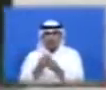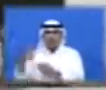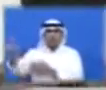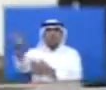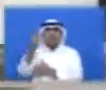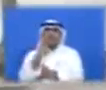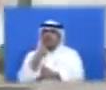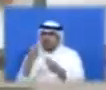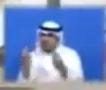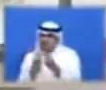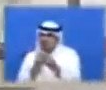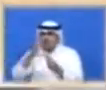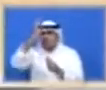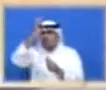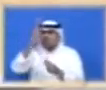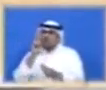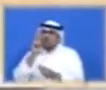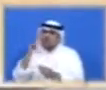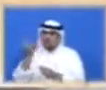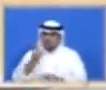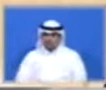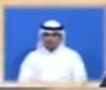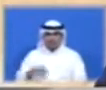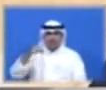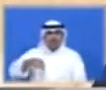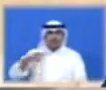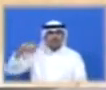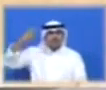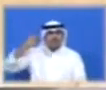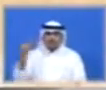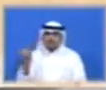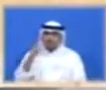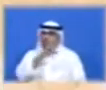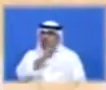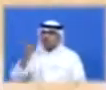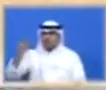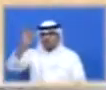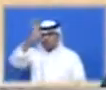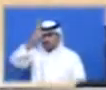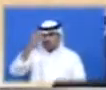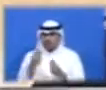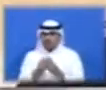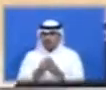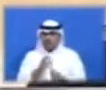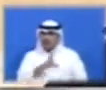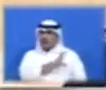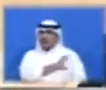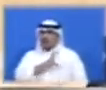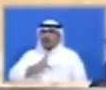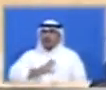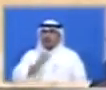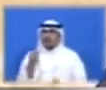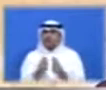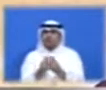بجهوزيتها لأي طارئ. كيفية تعامل قوات الشرطة وقوات الحرس الوطني